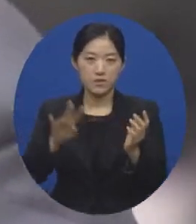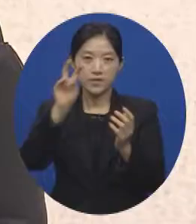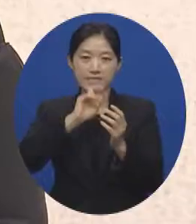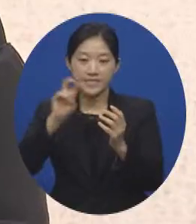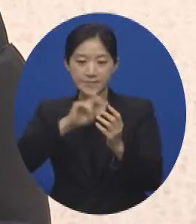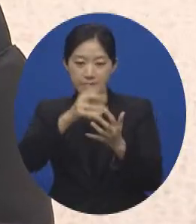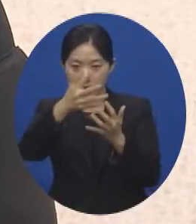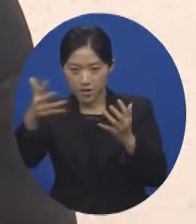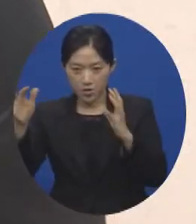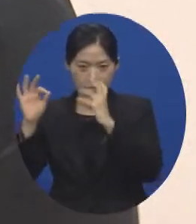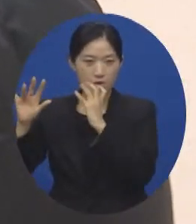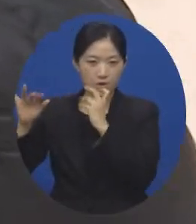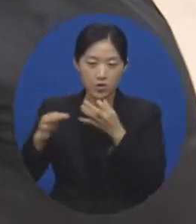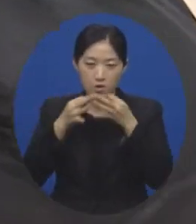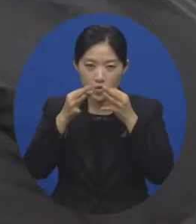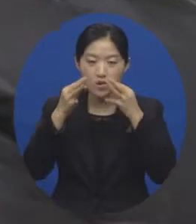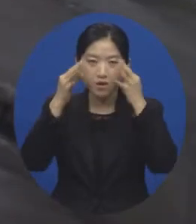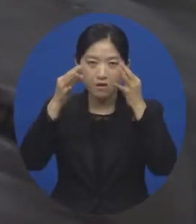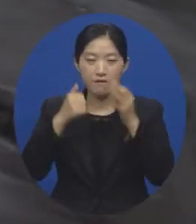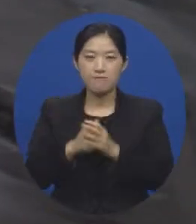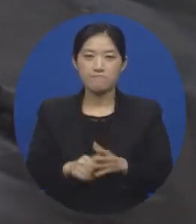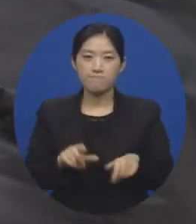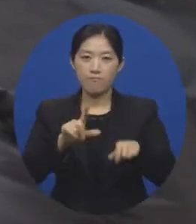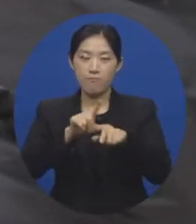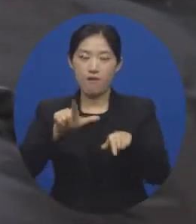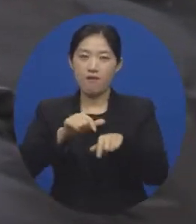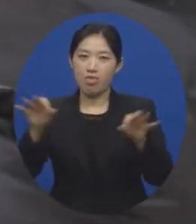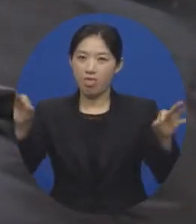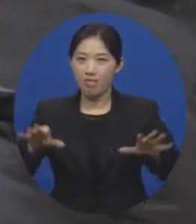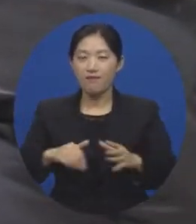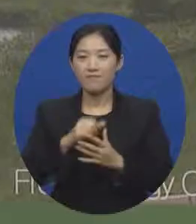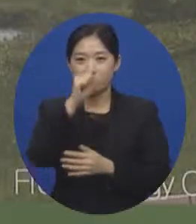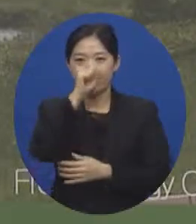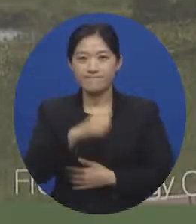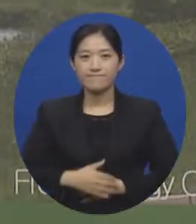오음계 소리 내기에 시간 가는 줄 몰랐습니다.